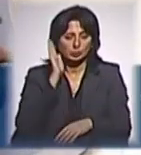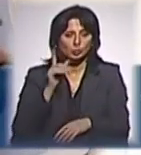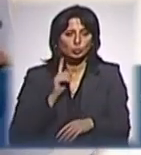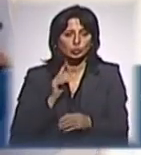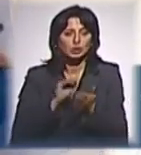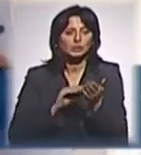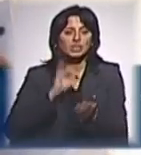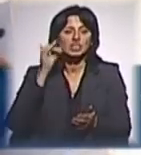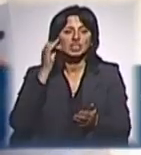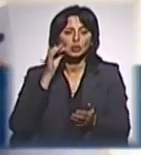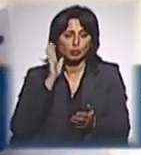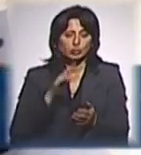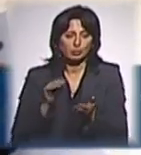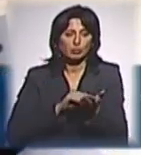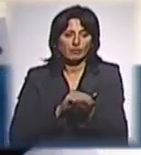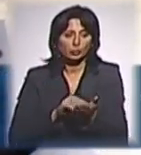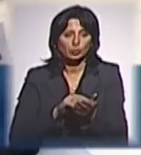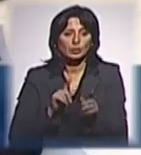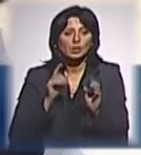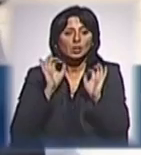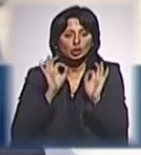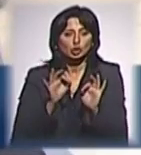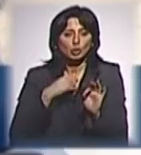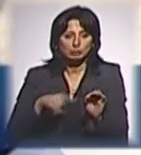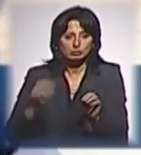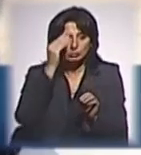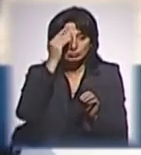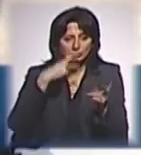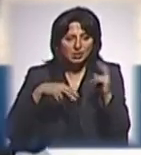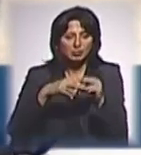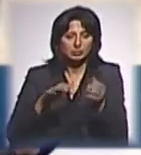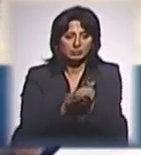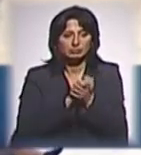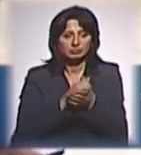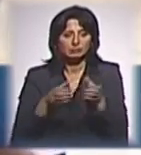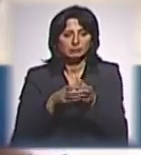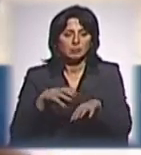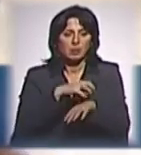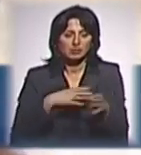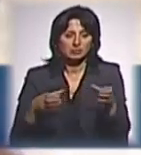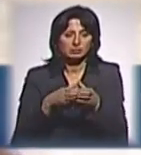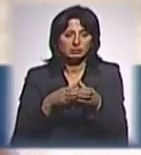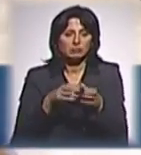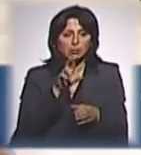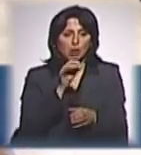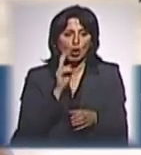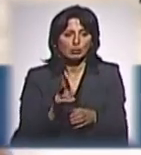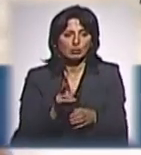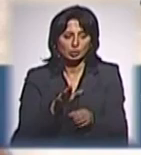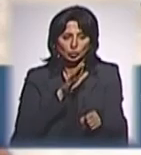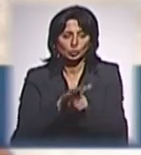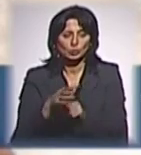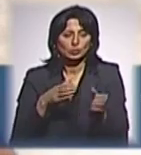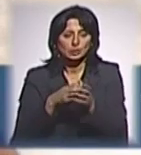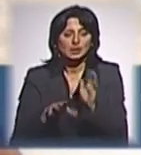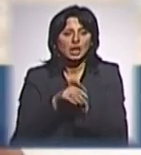მოხდება კიდევ ერთი უბედურება საქართველოში. ამიტომ შეიქმნა სწორედ ეს ბლოკი, მე ვეთანხმები მამუკას და ფიქრიას, რომ ეს არის ბლოკი, სრულყოფილი